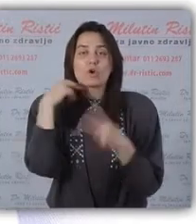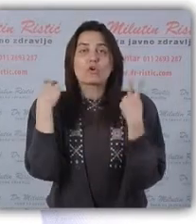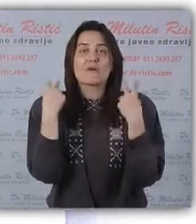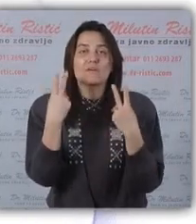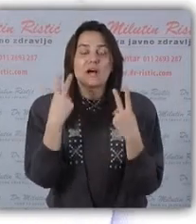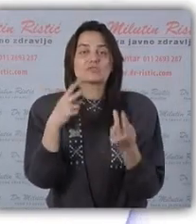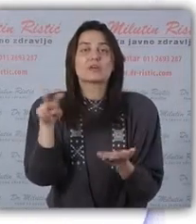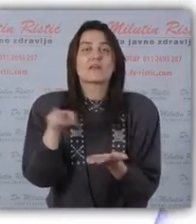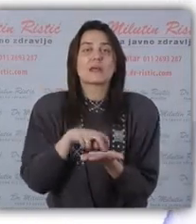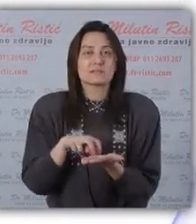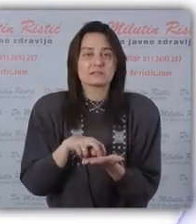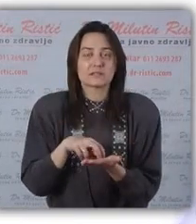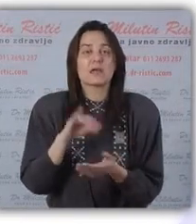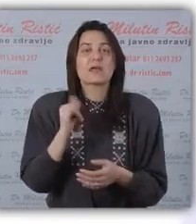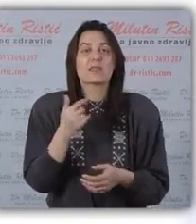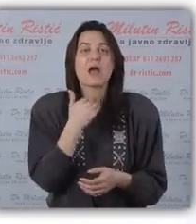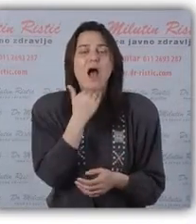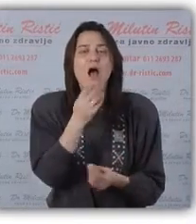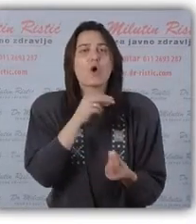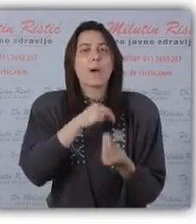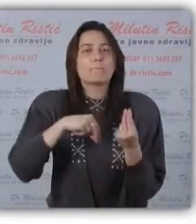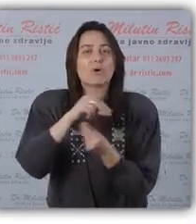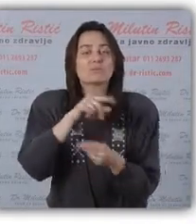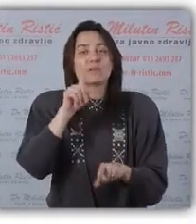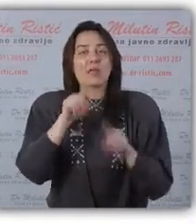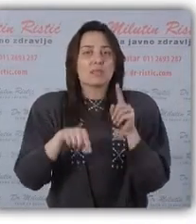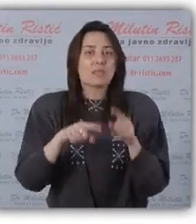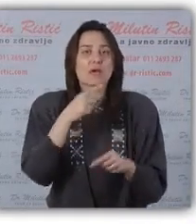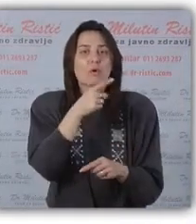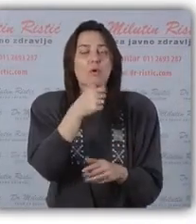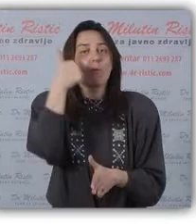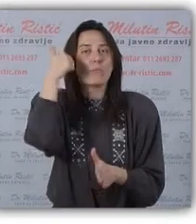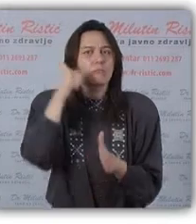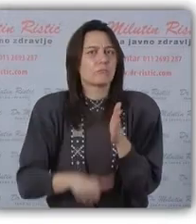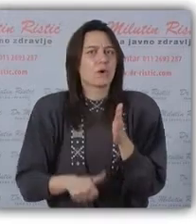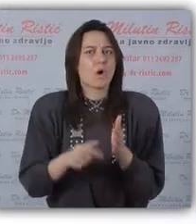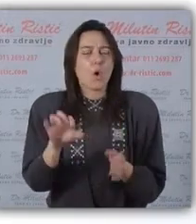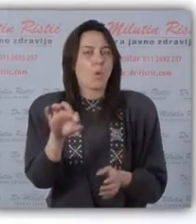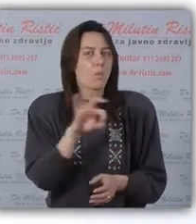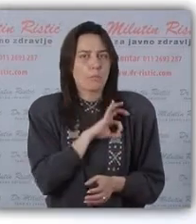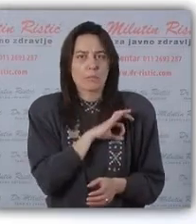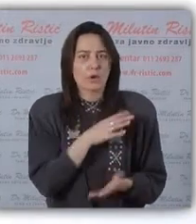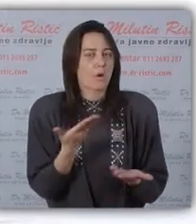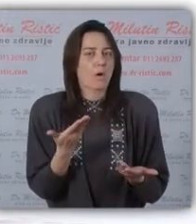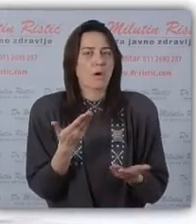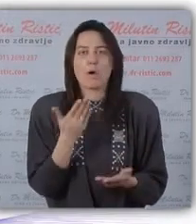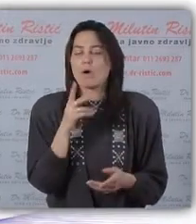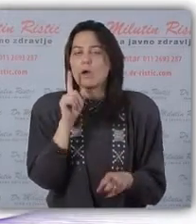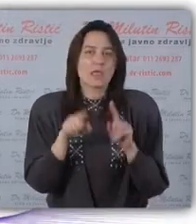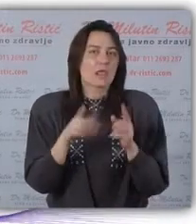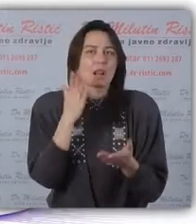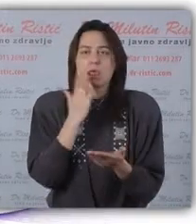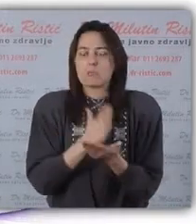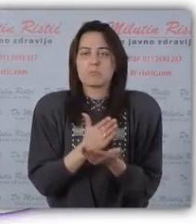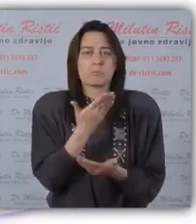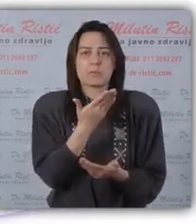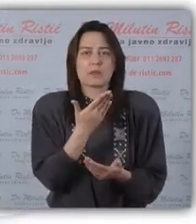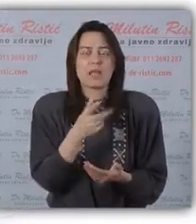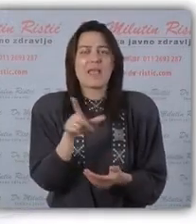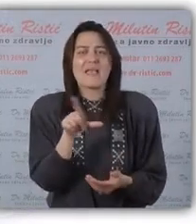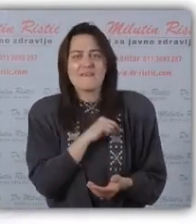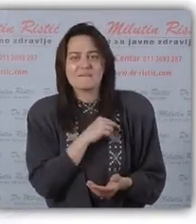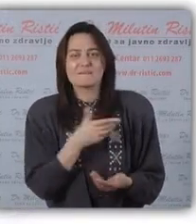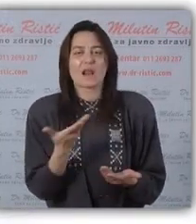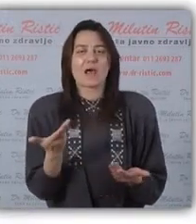Treći veoma važan faktor rizika je ako je u porodici neko naprasno umro ili je imao